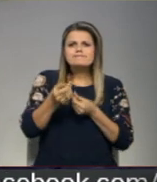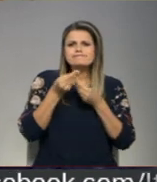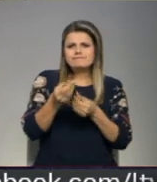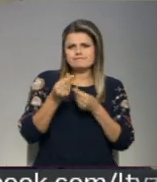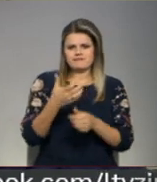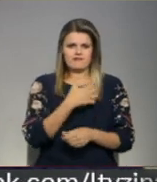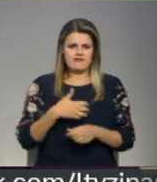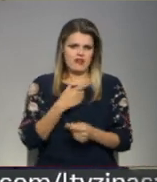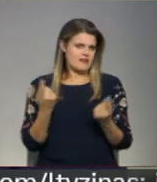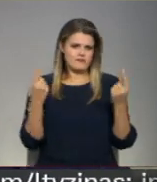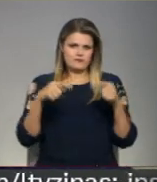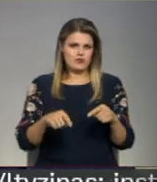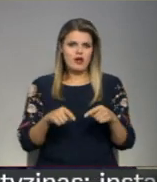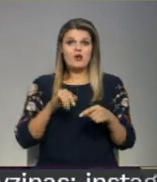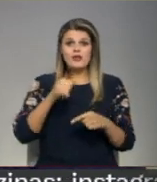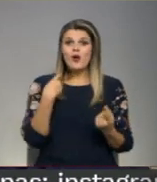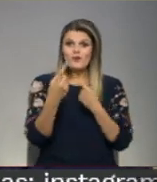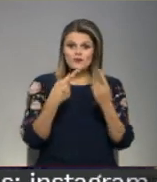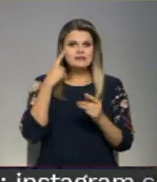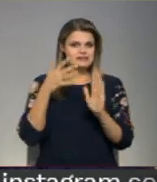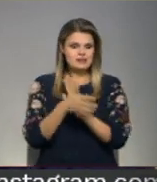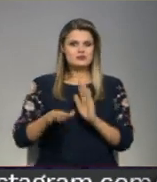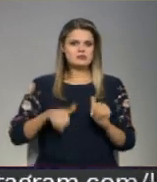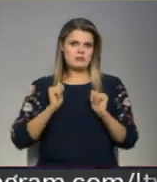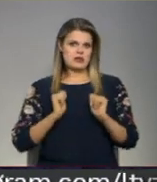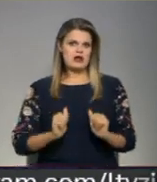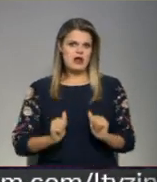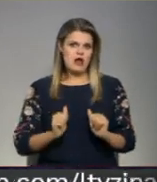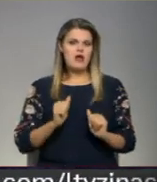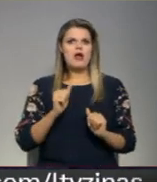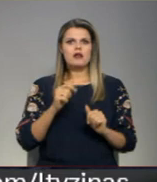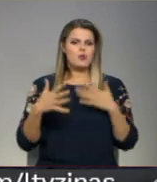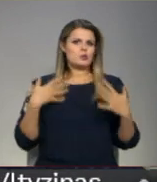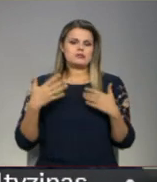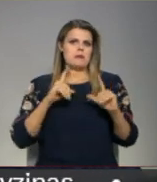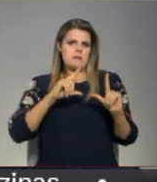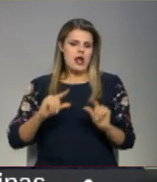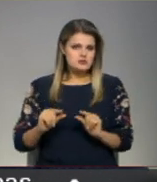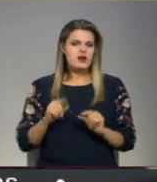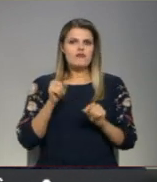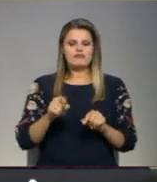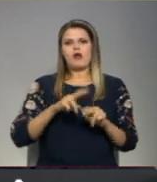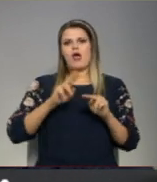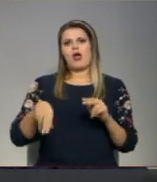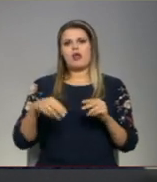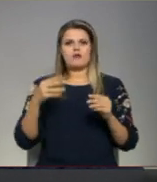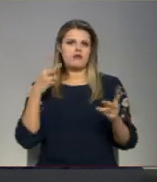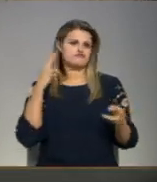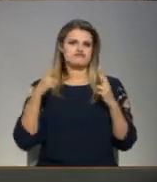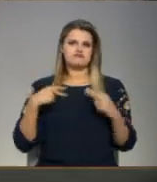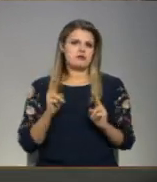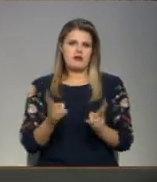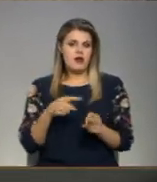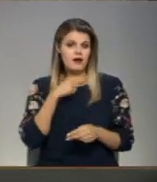jo visu laiku ir jārunājas. Jo tad, kad tu ar viņu runājas, tu saprati, ka viņš ir mierīgs, viņš nesatraucās un viņš vienkārši ļaujās darīt to, kas ir